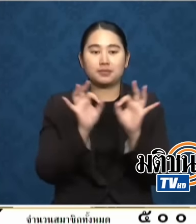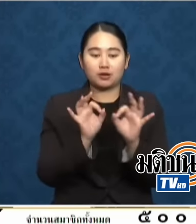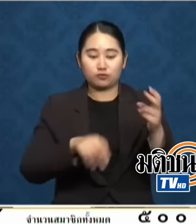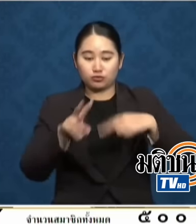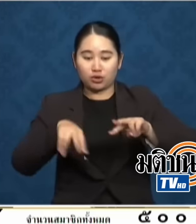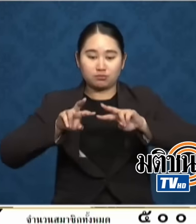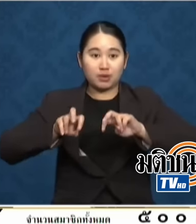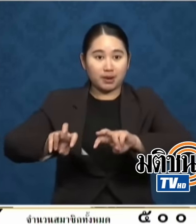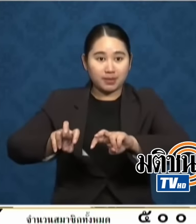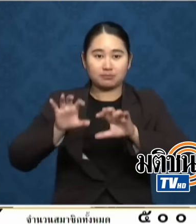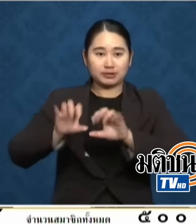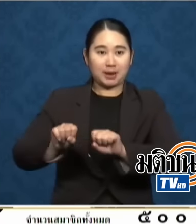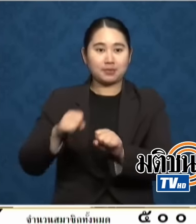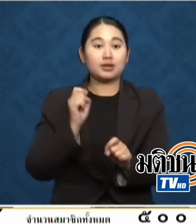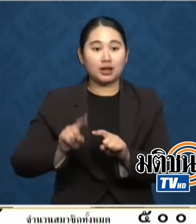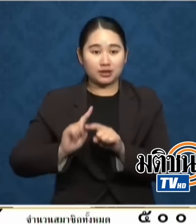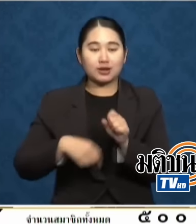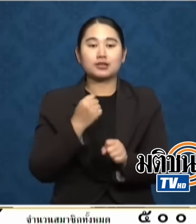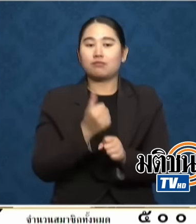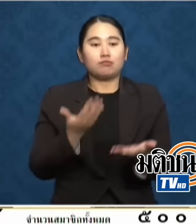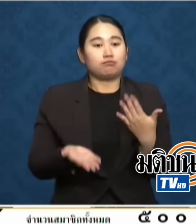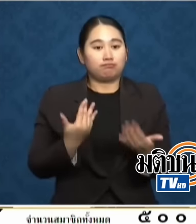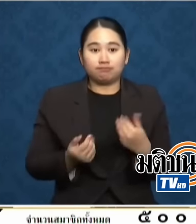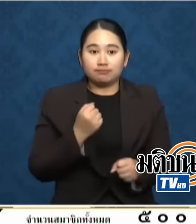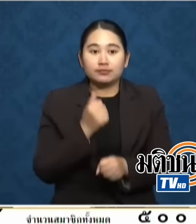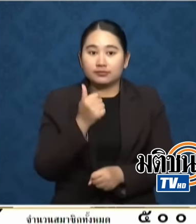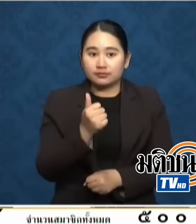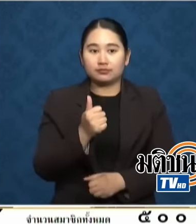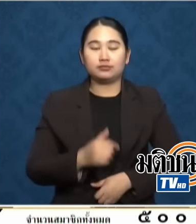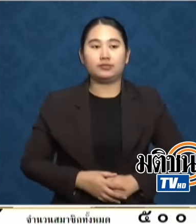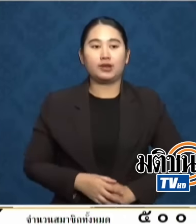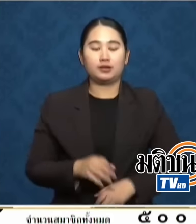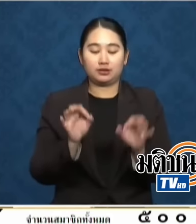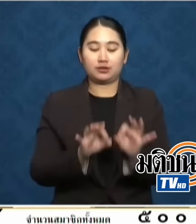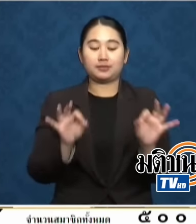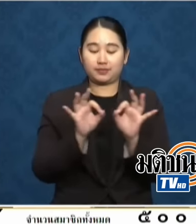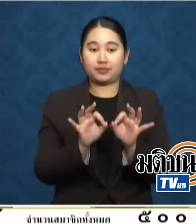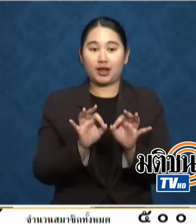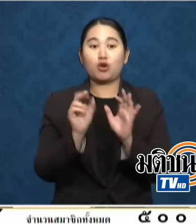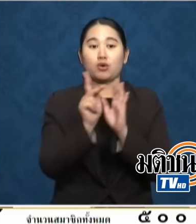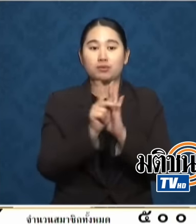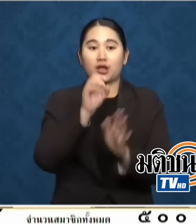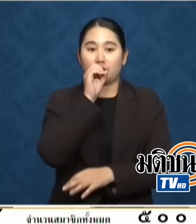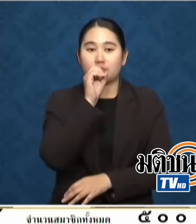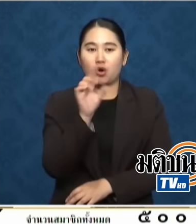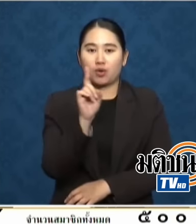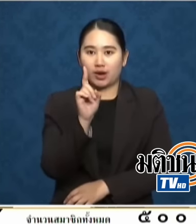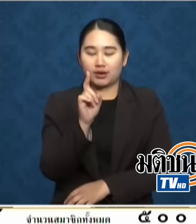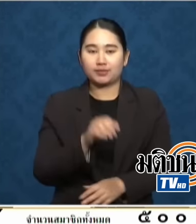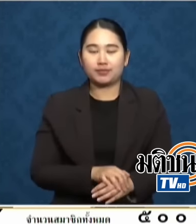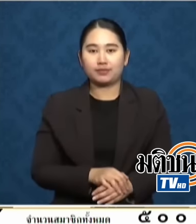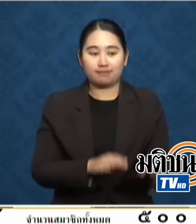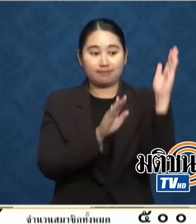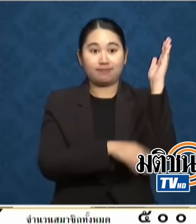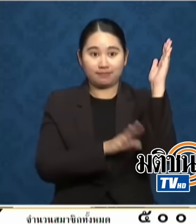วจค้นการจับกุมอะไรต่างๆได้ตามสบายใจชอบแล้วนี่ที่สำคัญเขาบอกว่าในพื้นที่